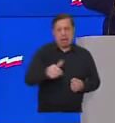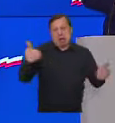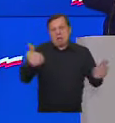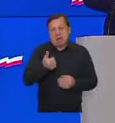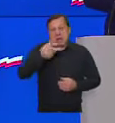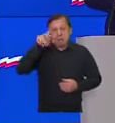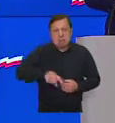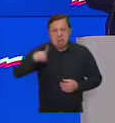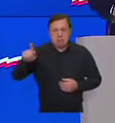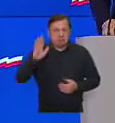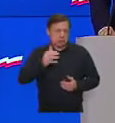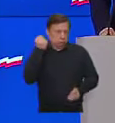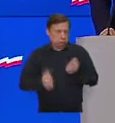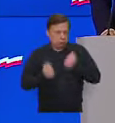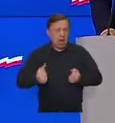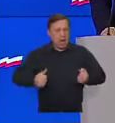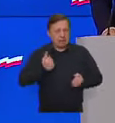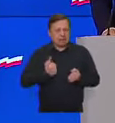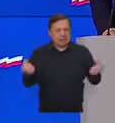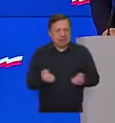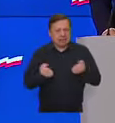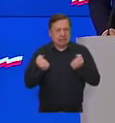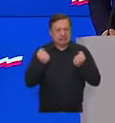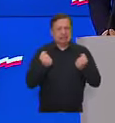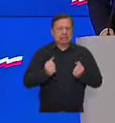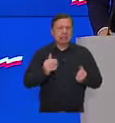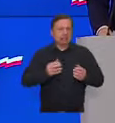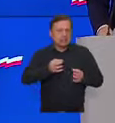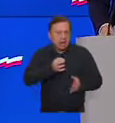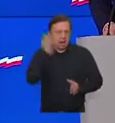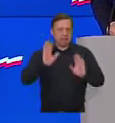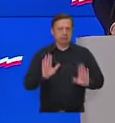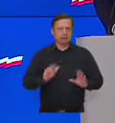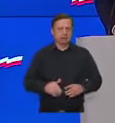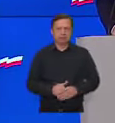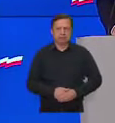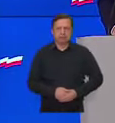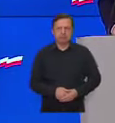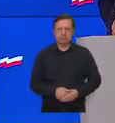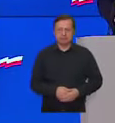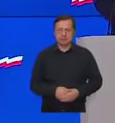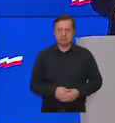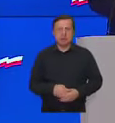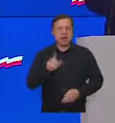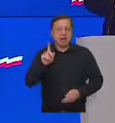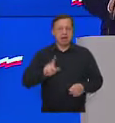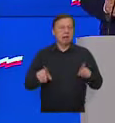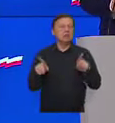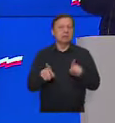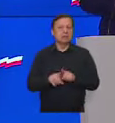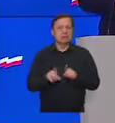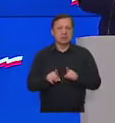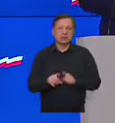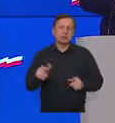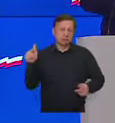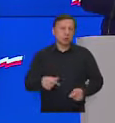miesięcy, przejść możliwie jak najbardziej suchą stopą. Ale też trzeba